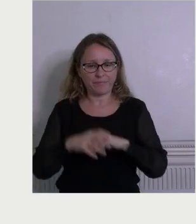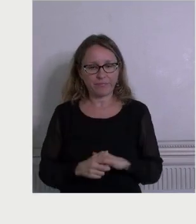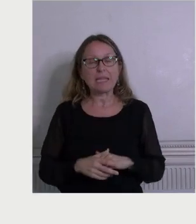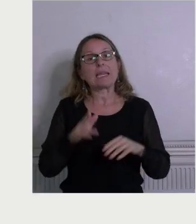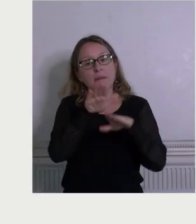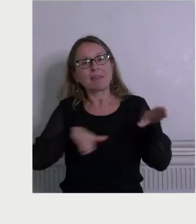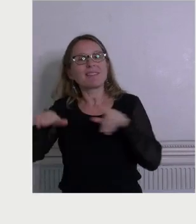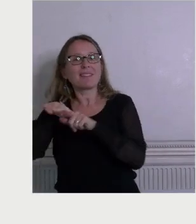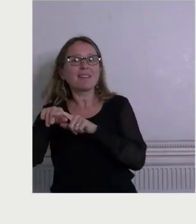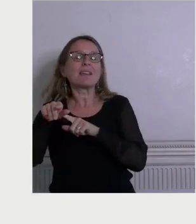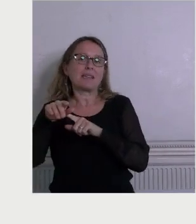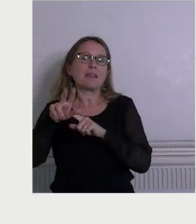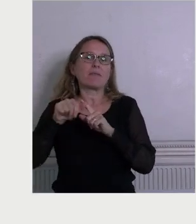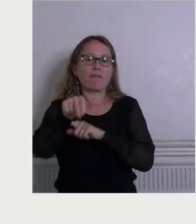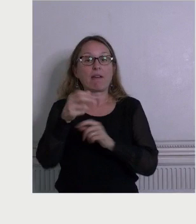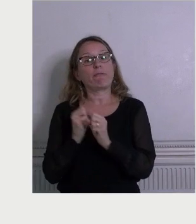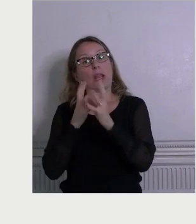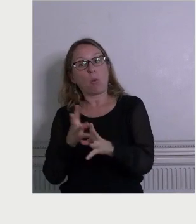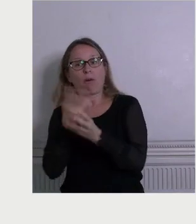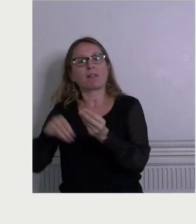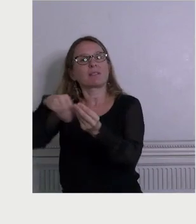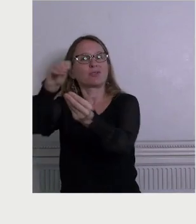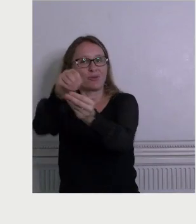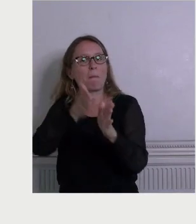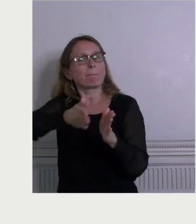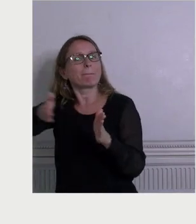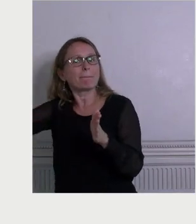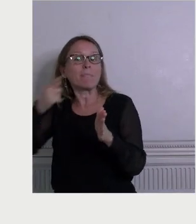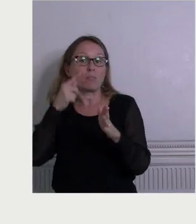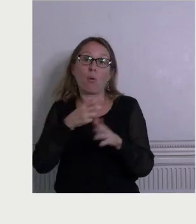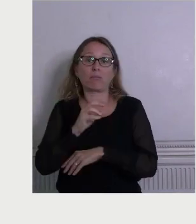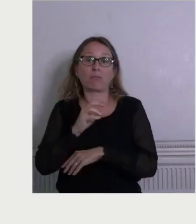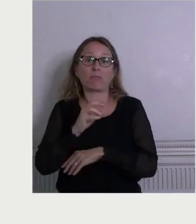de 25% d'énergie consommée pour cette manifestation.